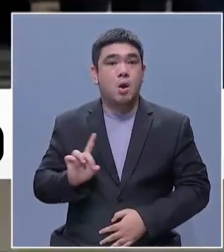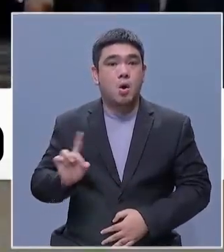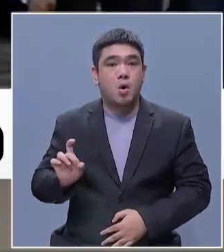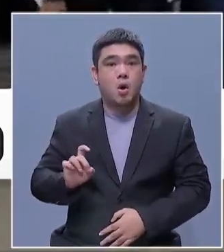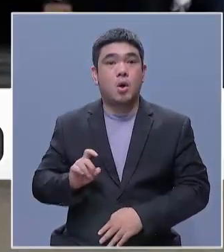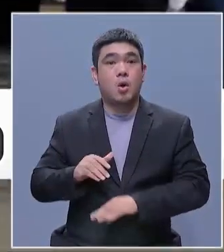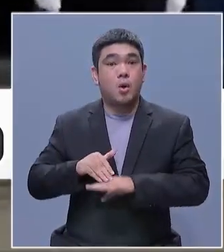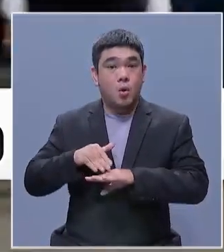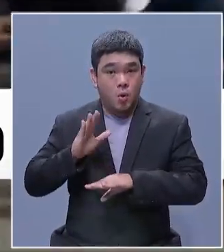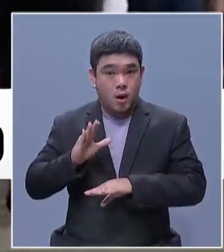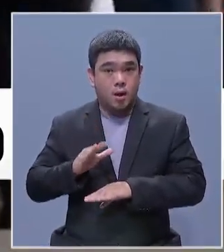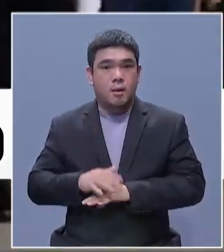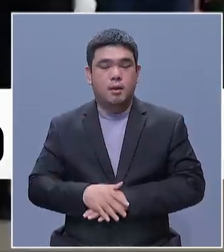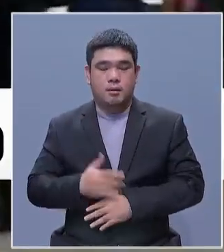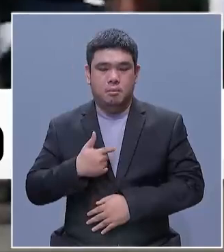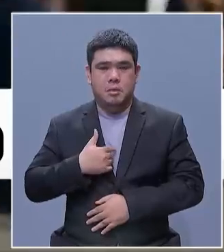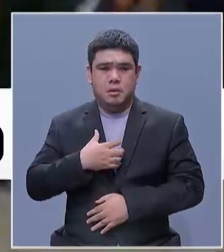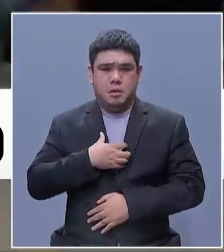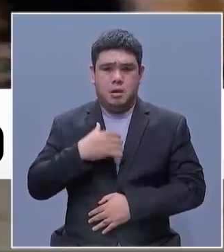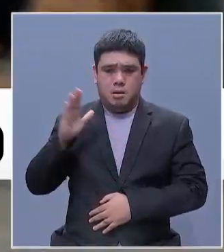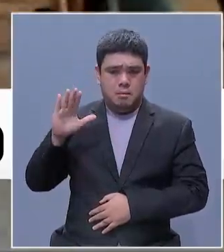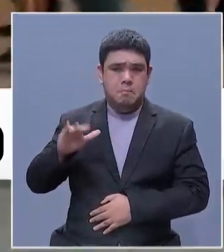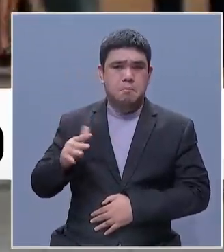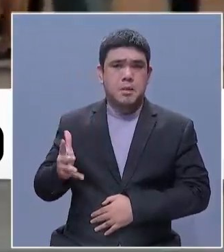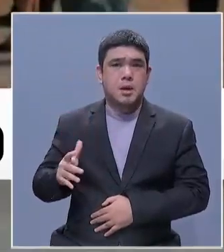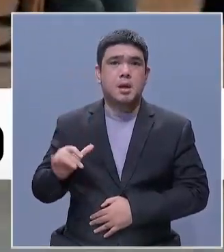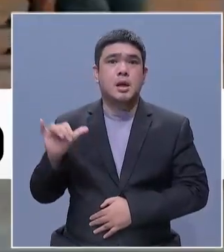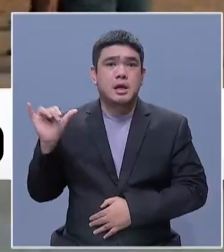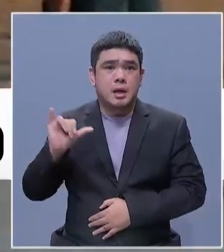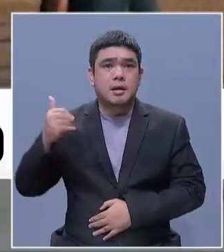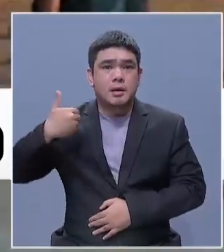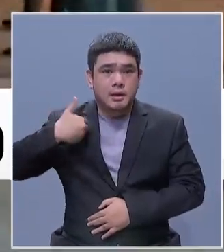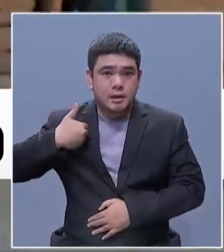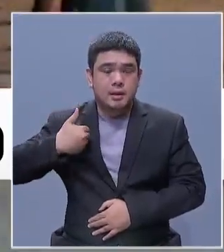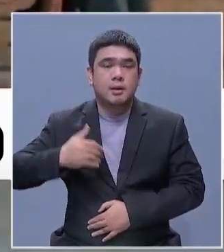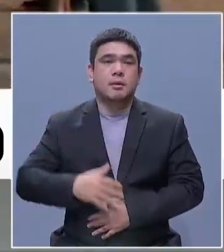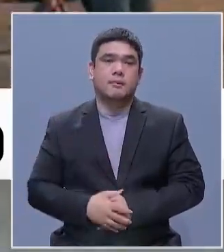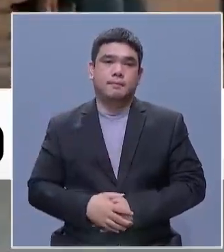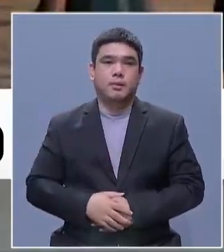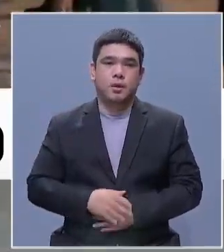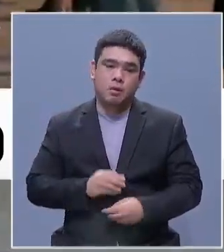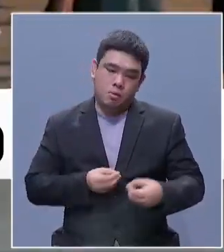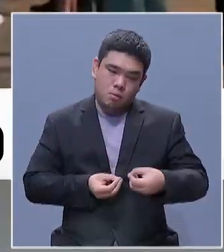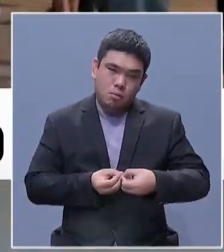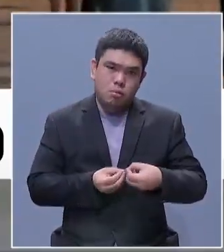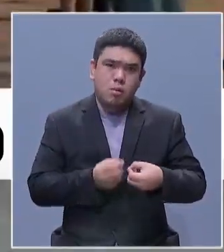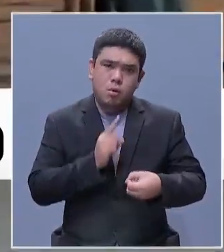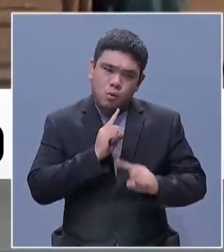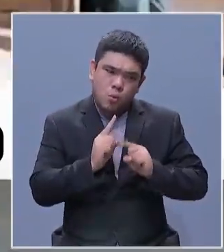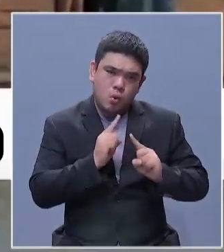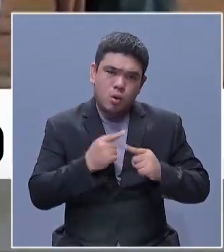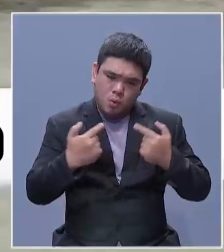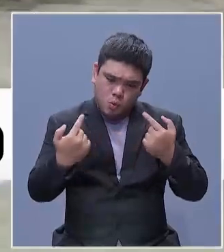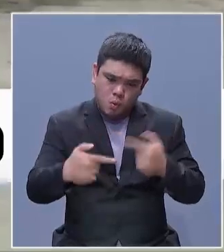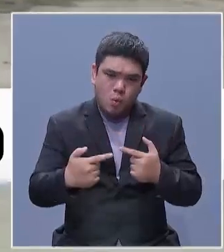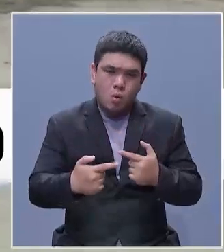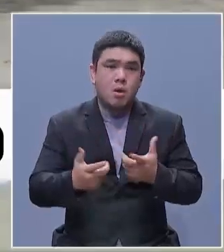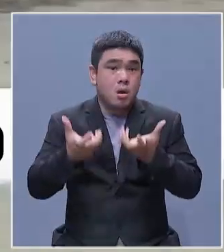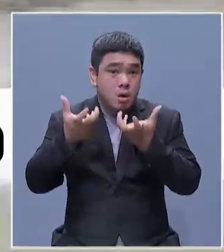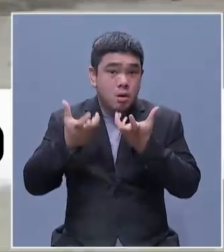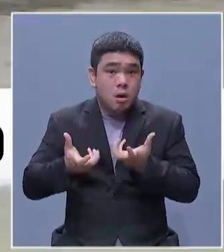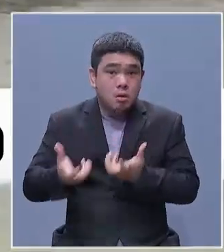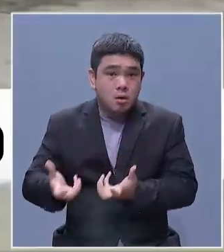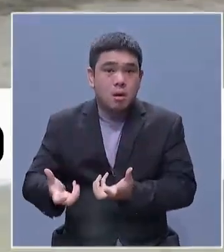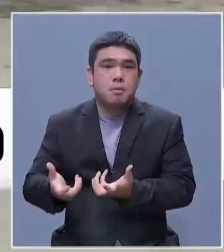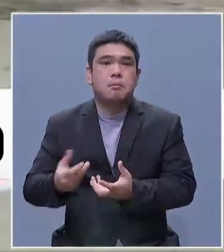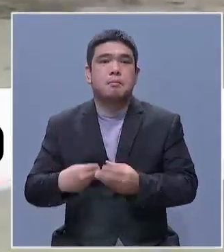ไม่ประสงค์เดินทางกลับอยู่ตรงนี้ท่านนายกก็บอกว่าคงจะต้องไปพูดคุยให้เข้าใจว่าสงครามกำลังเข้าสู่ความรุนแรงมากยิ่งขึ้